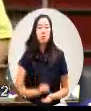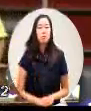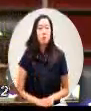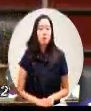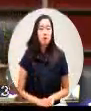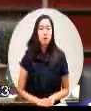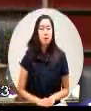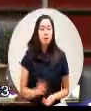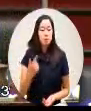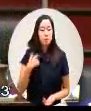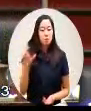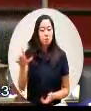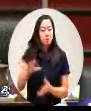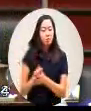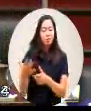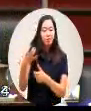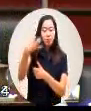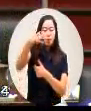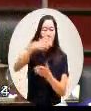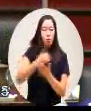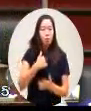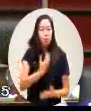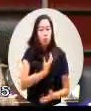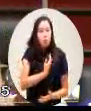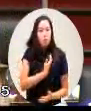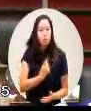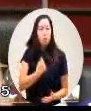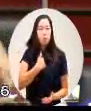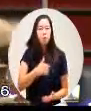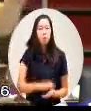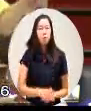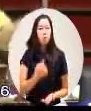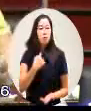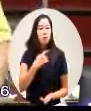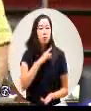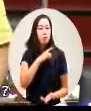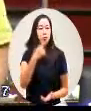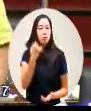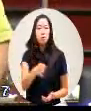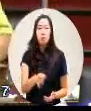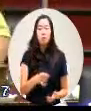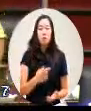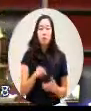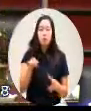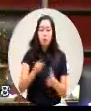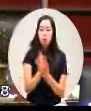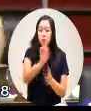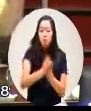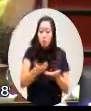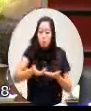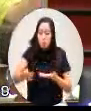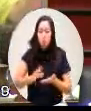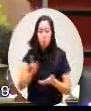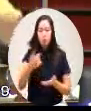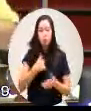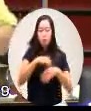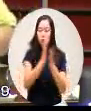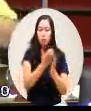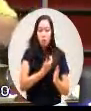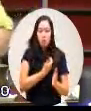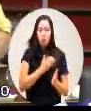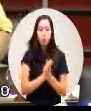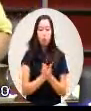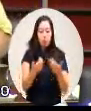就忍耐，安尼我抛开地水，这个代志我也当忍耐。所以对我人身